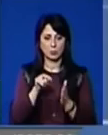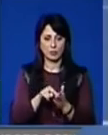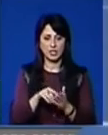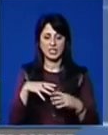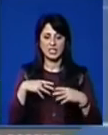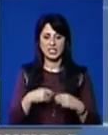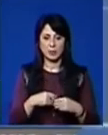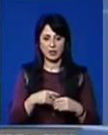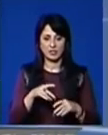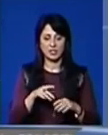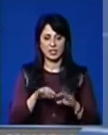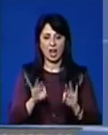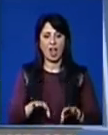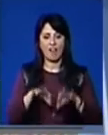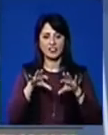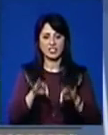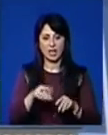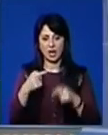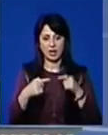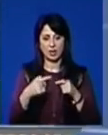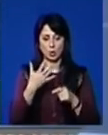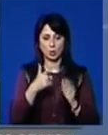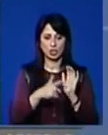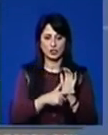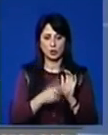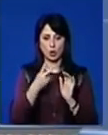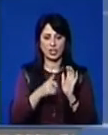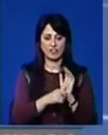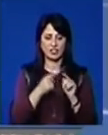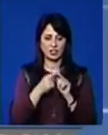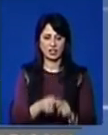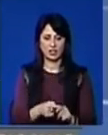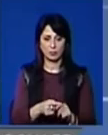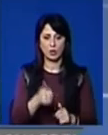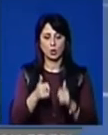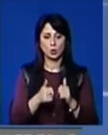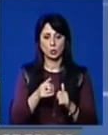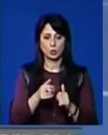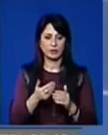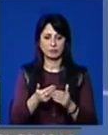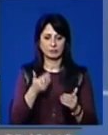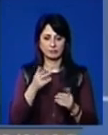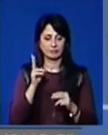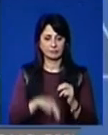სამწუხაროდ ავსტრალიელ ჯორდან ტომპსონთან ორ სეტში ანგარიშით 5-7-2-6 დათმო შეხვედრა და ტურნირი ნაადრევ